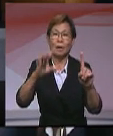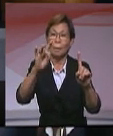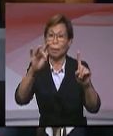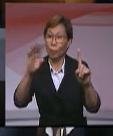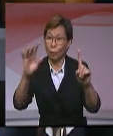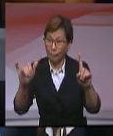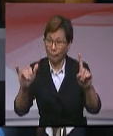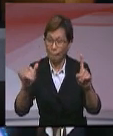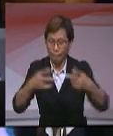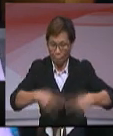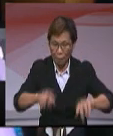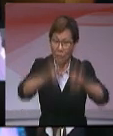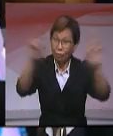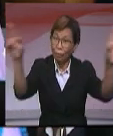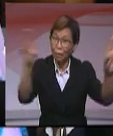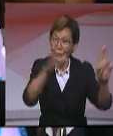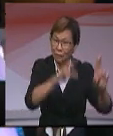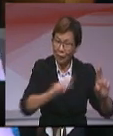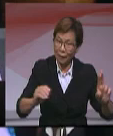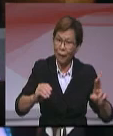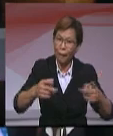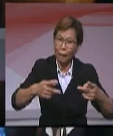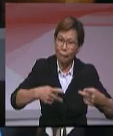1,686 pasaraya dan